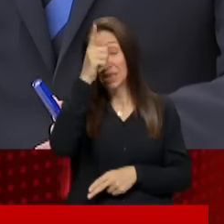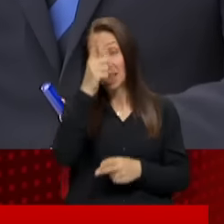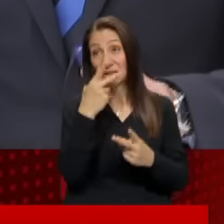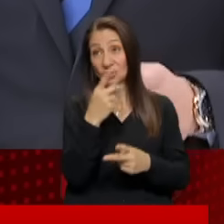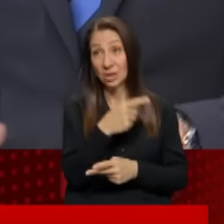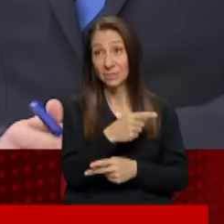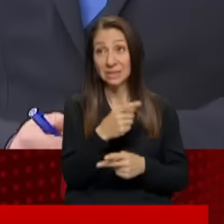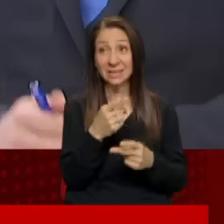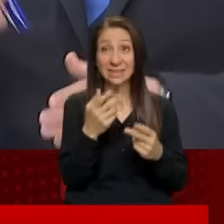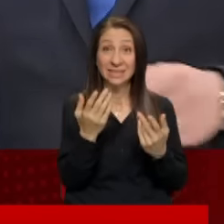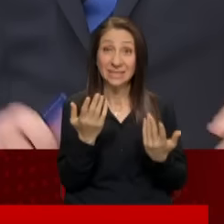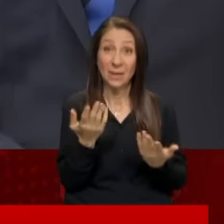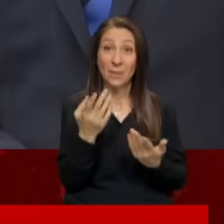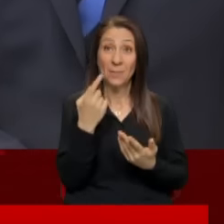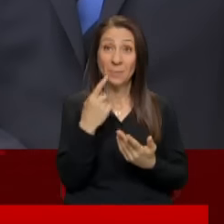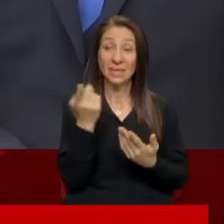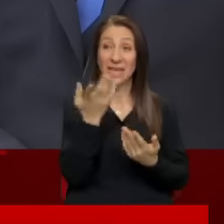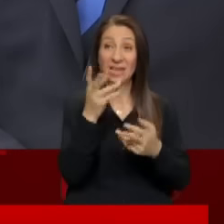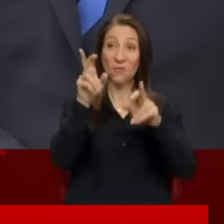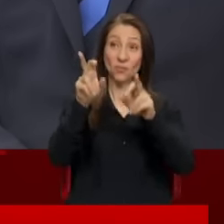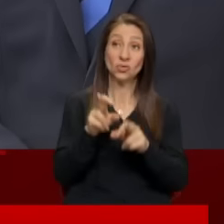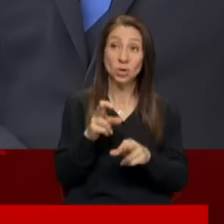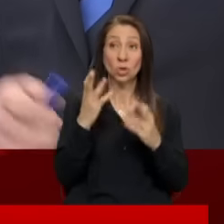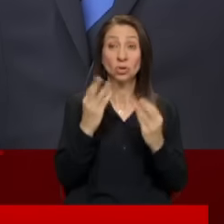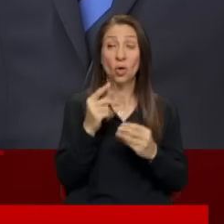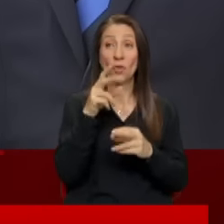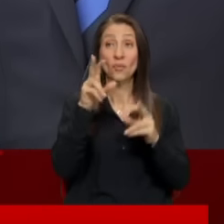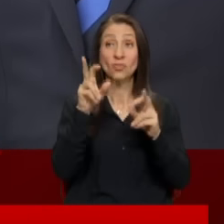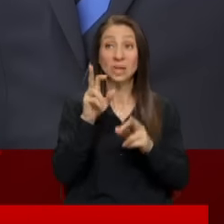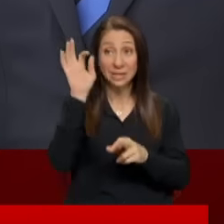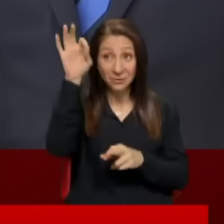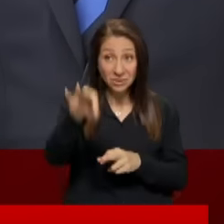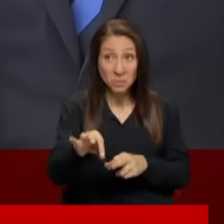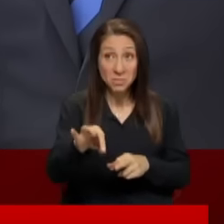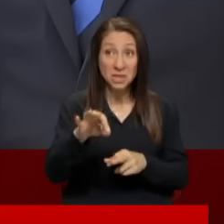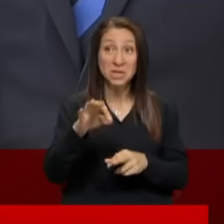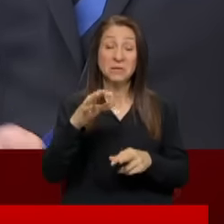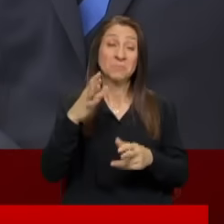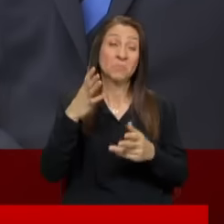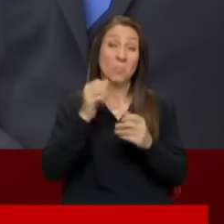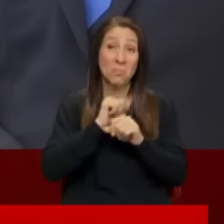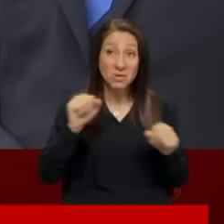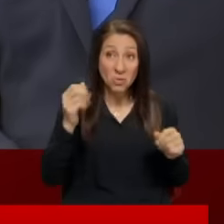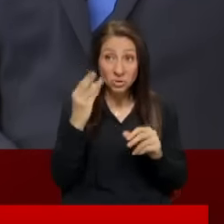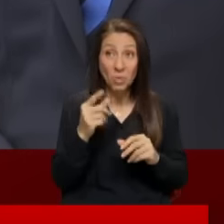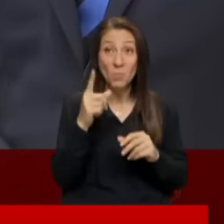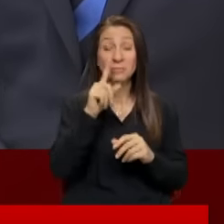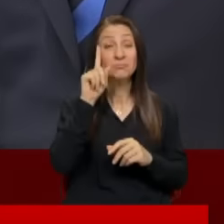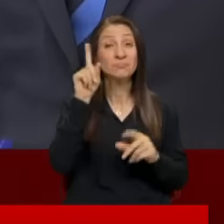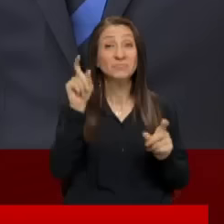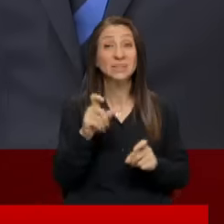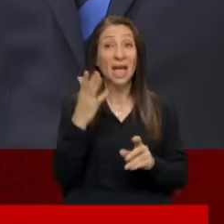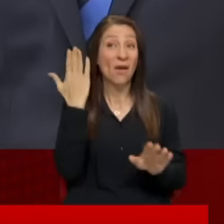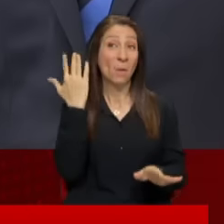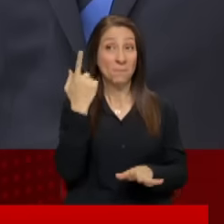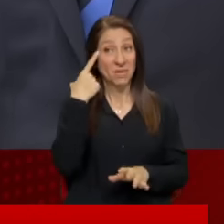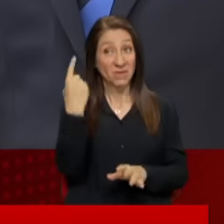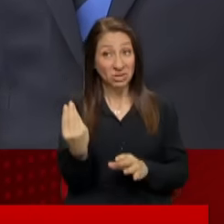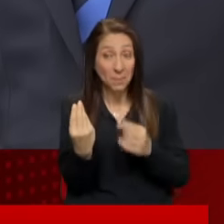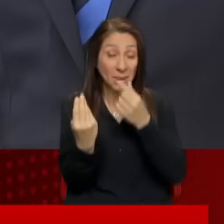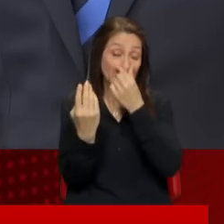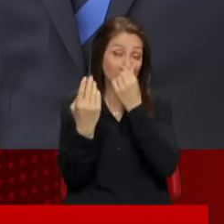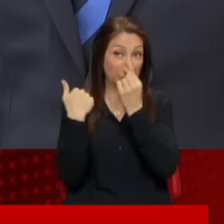açıklaması tabii. 1000 tane daha füze gönderecek. O füzeler ulaşacak mı? Amacına ulaşacak mı? O da bir soru işareti. Öncesinde yine haber verecek mi?